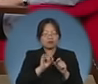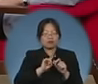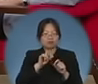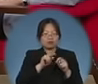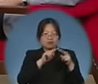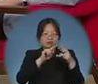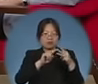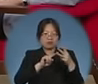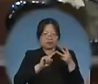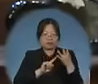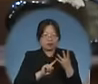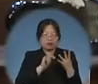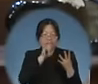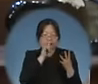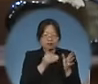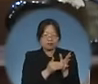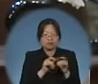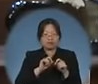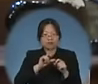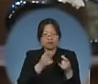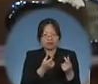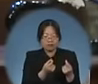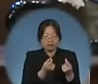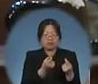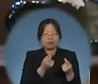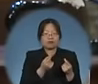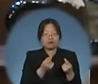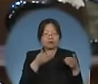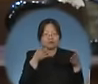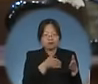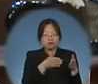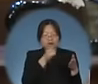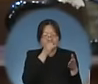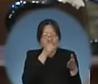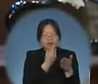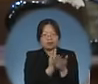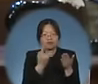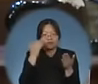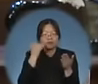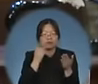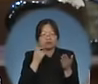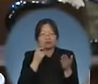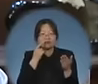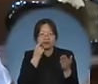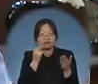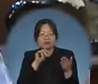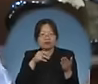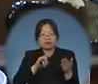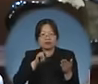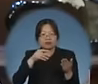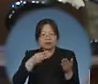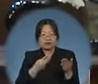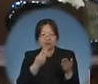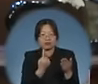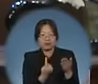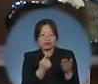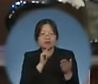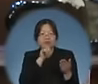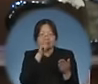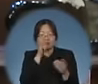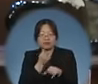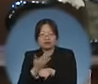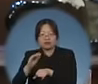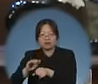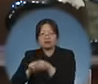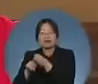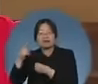1, 2, 3, 4등을 하니까 나오죠. 그러니까 대체로 그렇게 되는데 예외가 한국, 일본, 싱가포르다. 다시 그걸로 가겠습니다. 자, 뭡니까 그게?